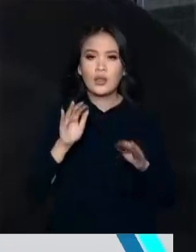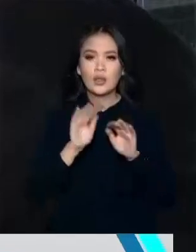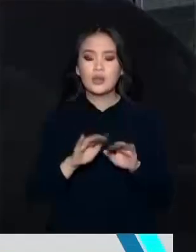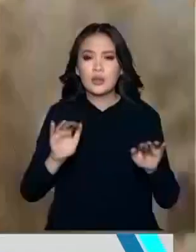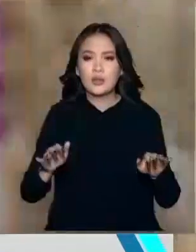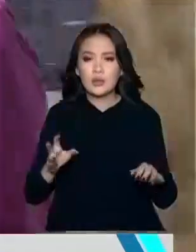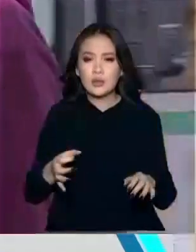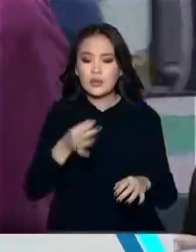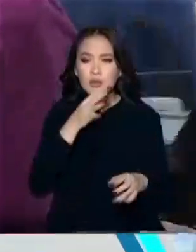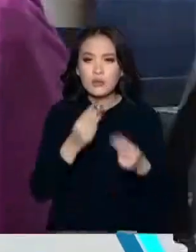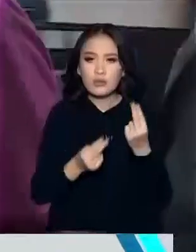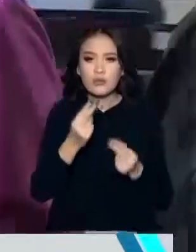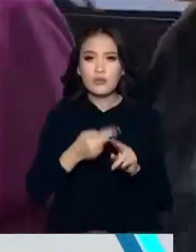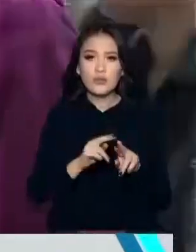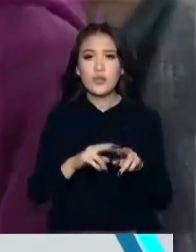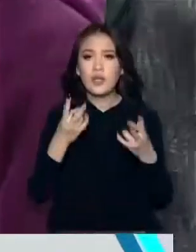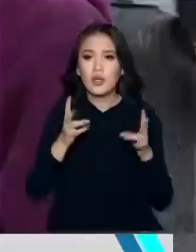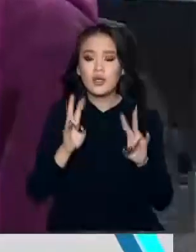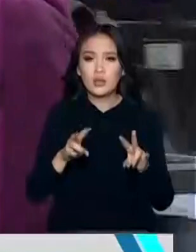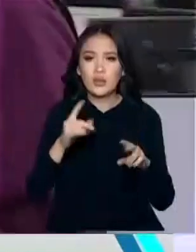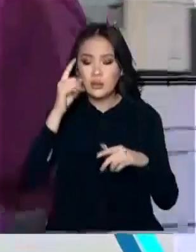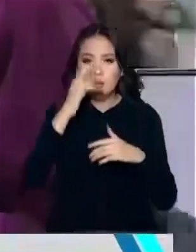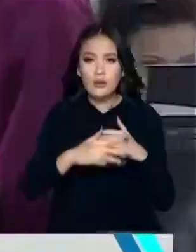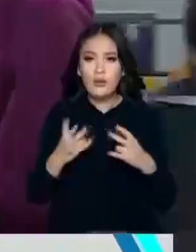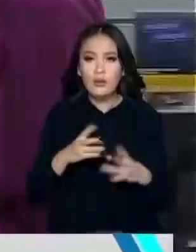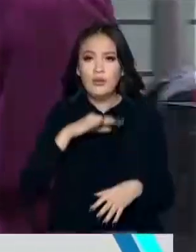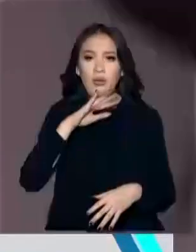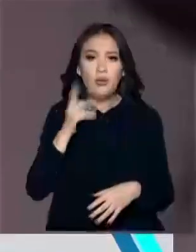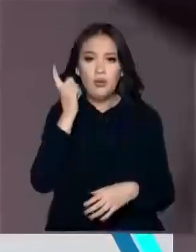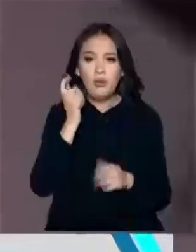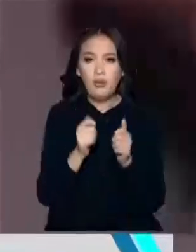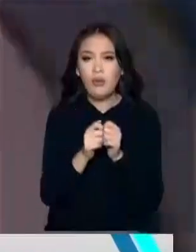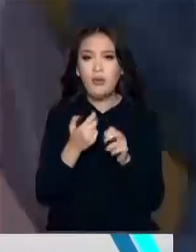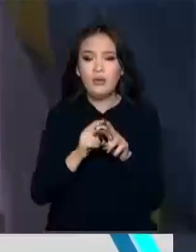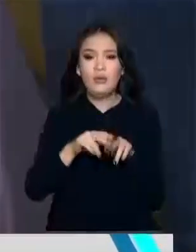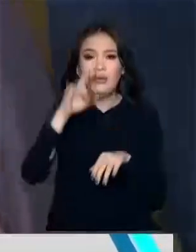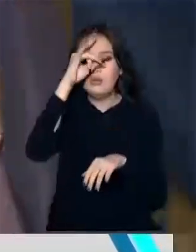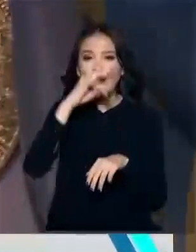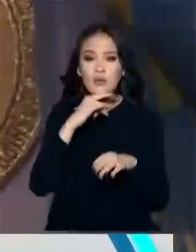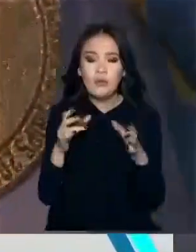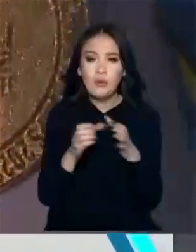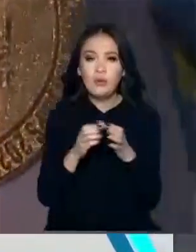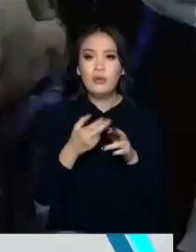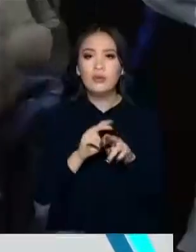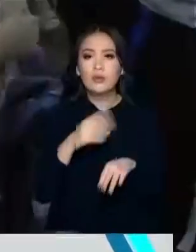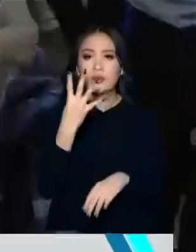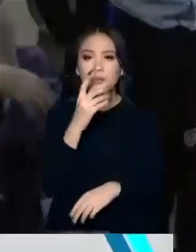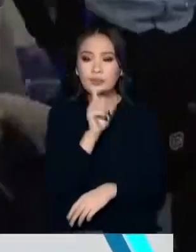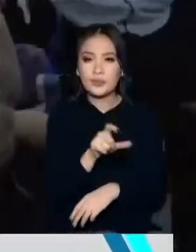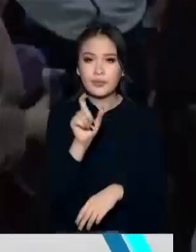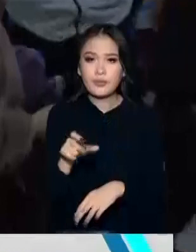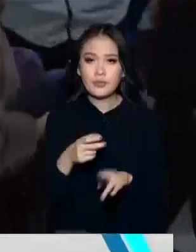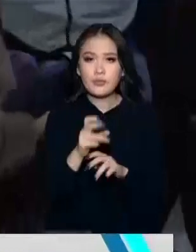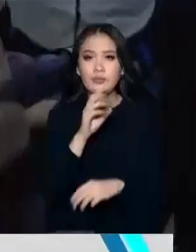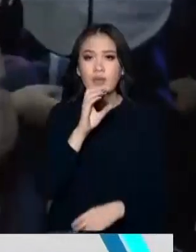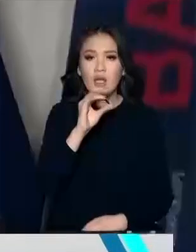геймеров. Для этой игры не нужна мощнейшая техника, достаточно лишь смартфона. В составе казахстанской сборной в этой дисциплине 4 человека.